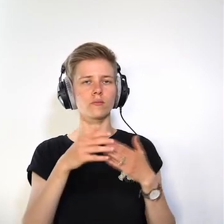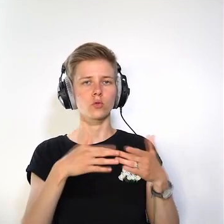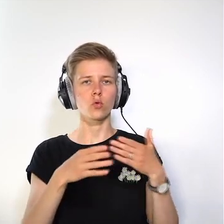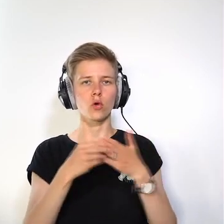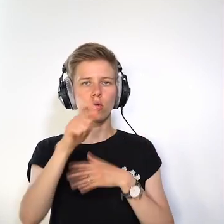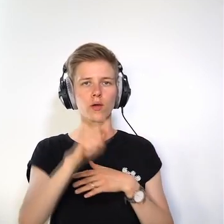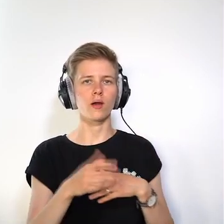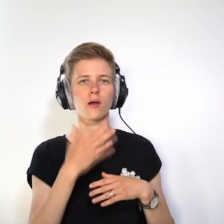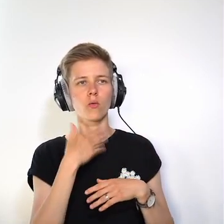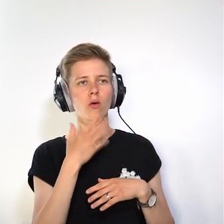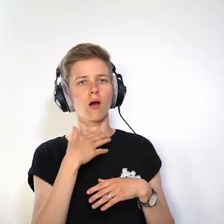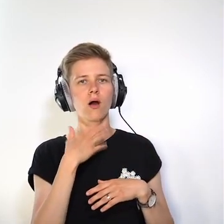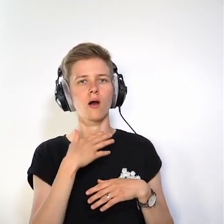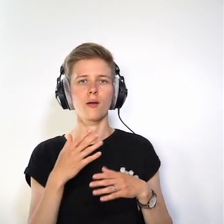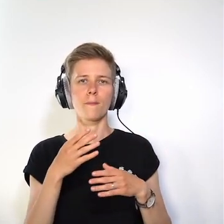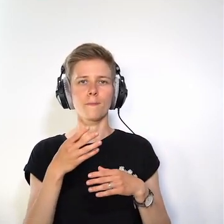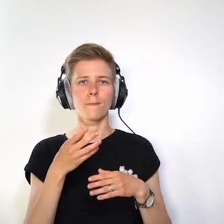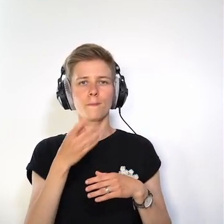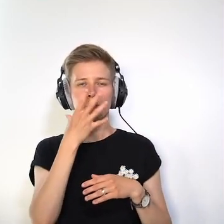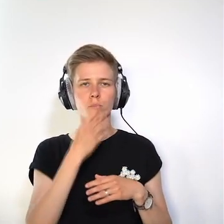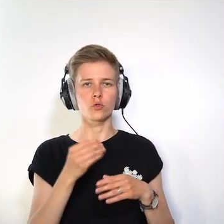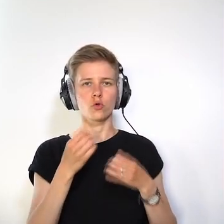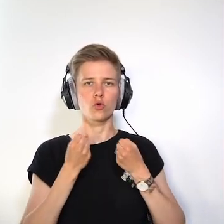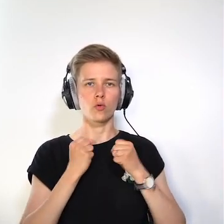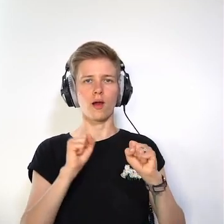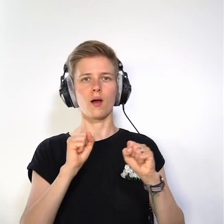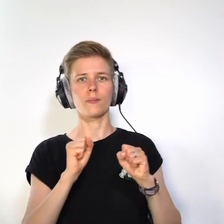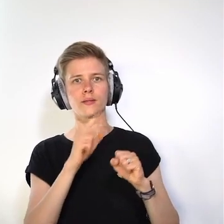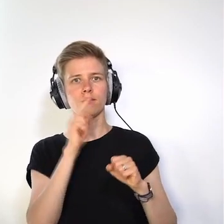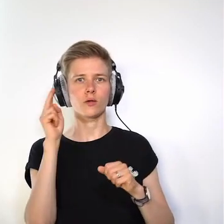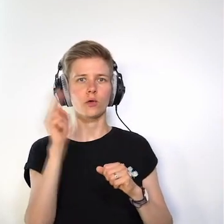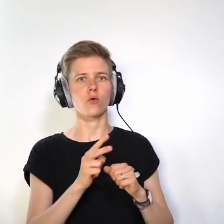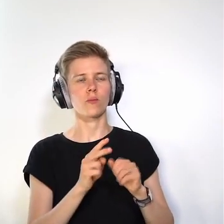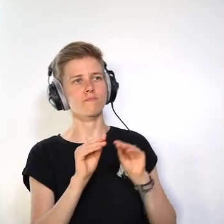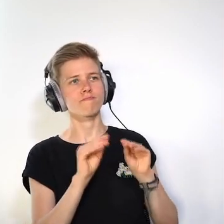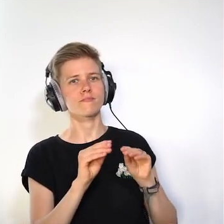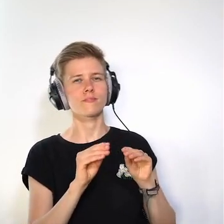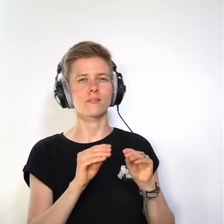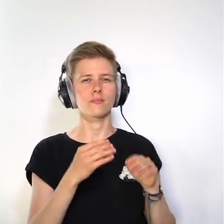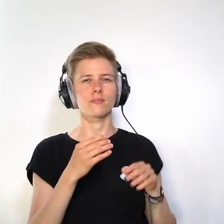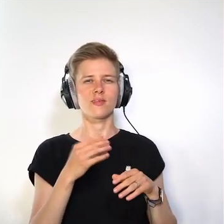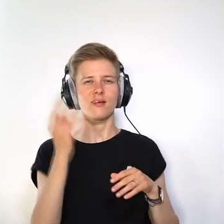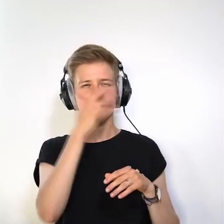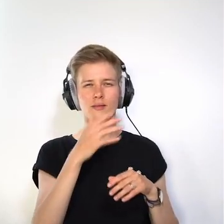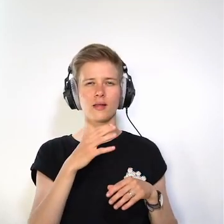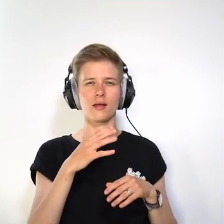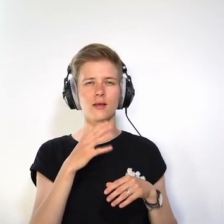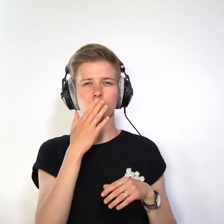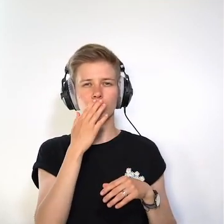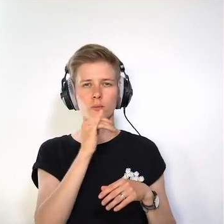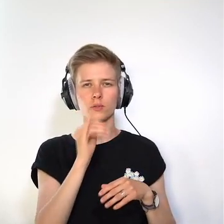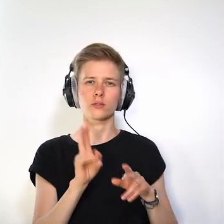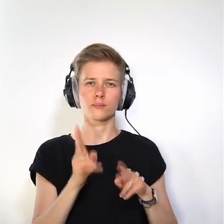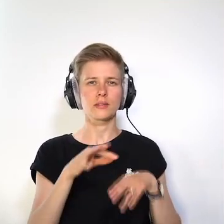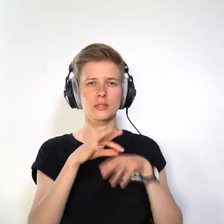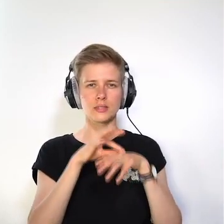hyvin vahvasti tämmöistä vanhaa, mistä Olli Stolströmin piti puhua nimenomaan aika patologisoivaakin näkemystä homoseksuaalisuudesta ja